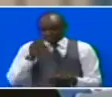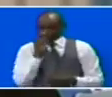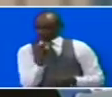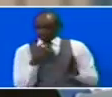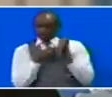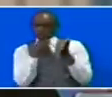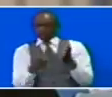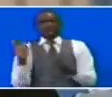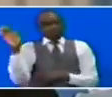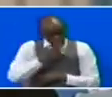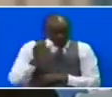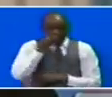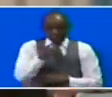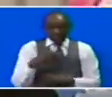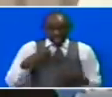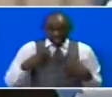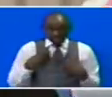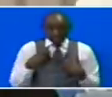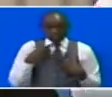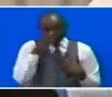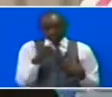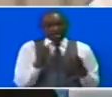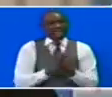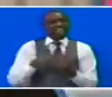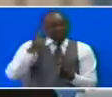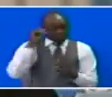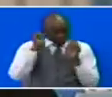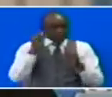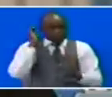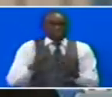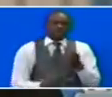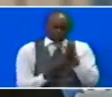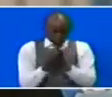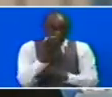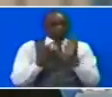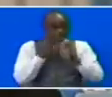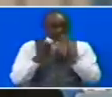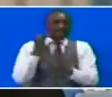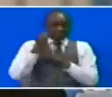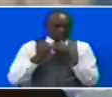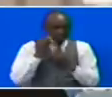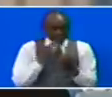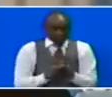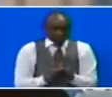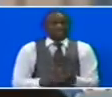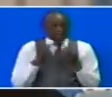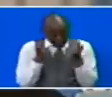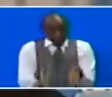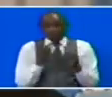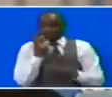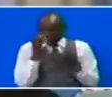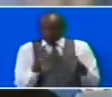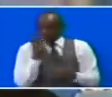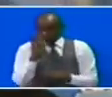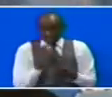akaonesha kwamba Wiper is the party with the highest potential of growth in the country. Na mkiona sasa sisi